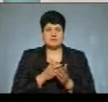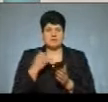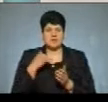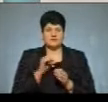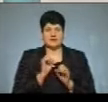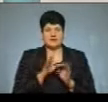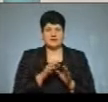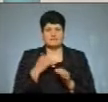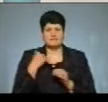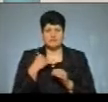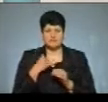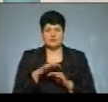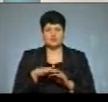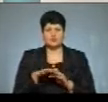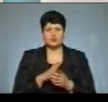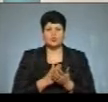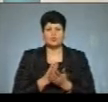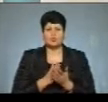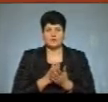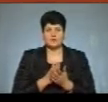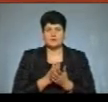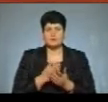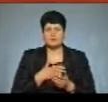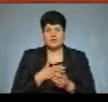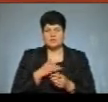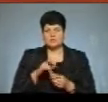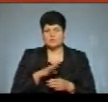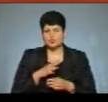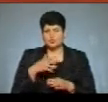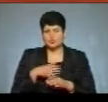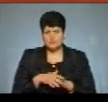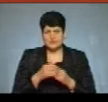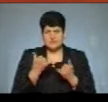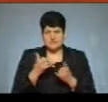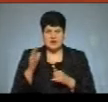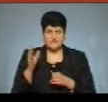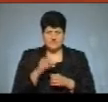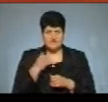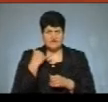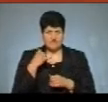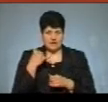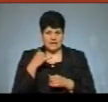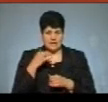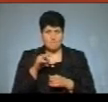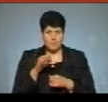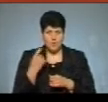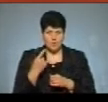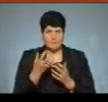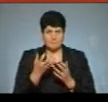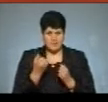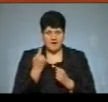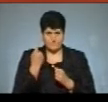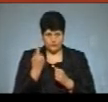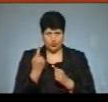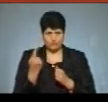у відповідну зону обслуговування. Щоб нашим глядачам було зрозуміліше, зараз всі виклики по області приймаються в